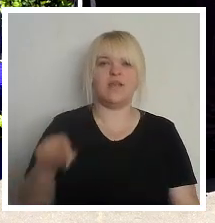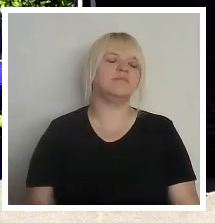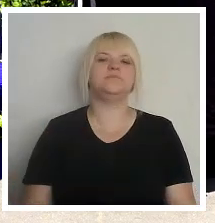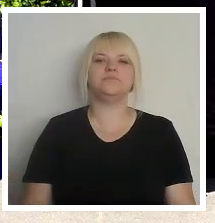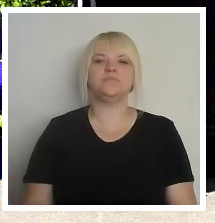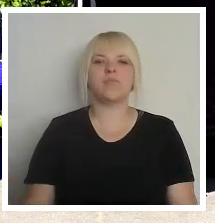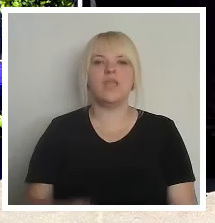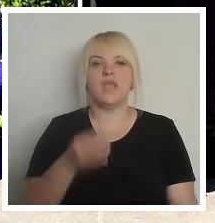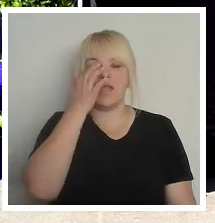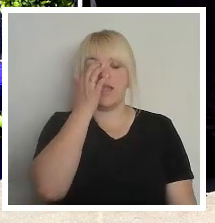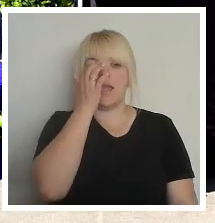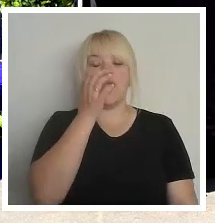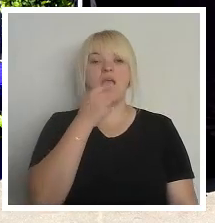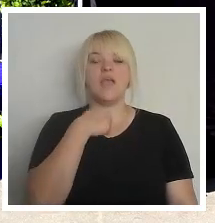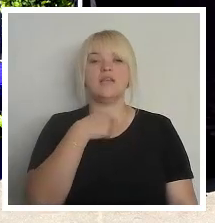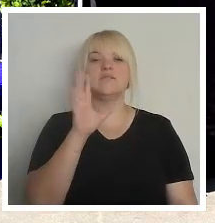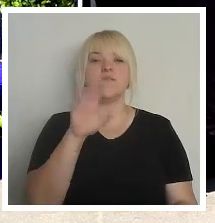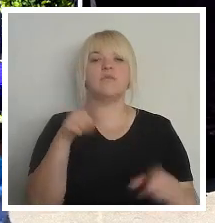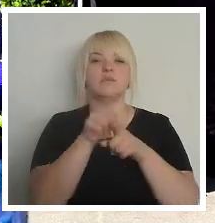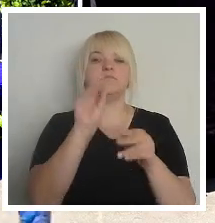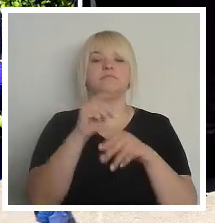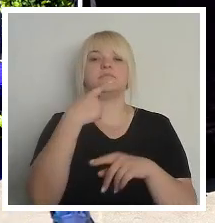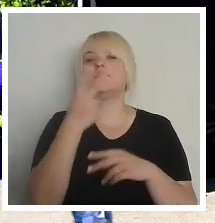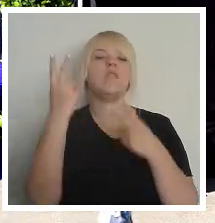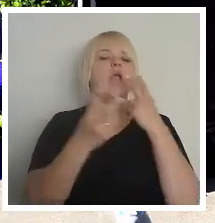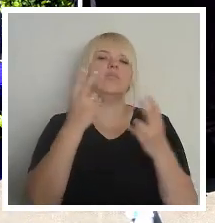es Ralfam varu piebilst, jā, emocijas ir noteikti